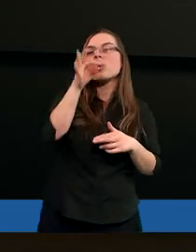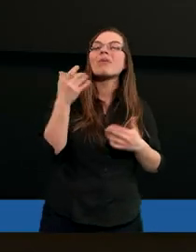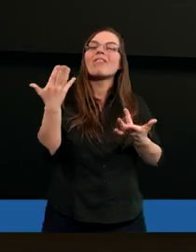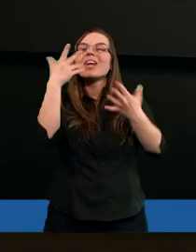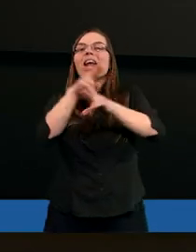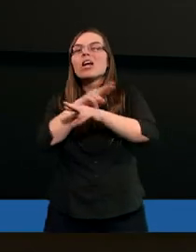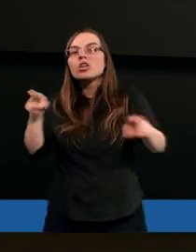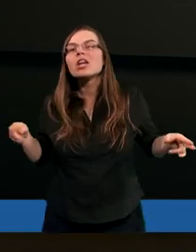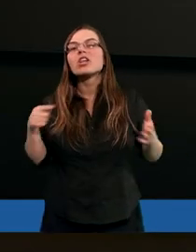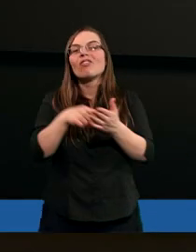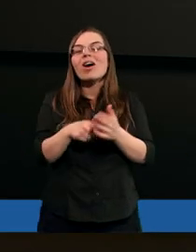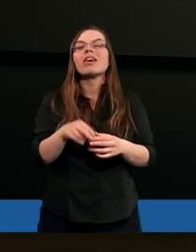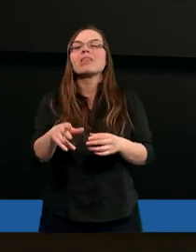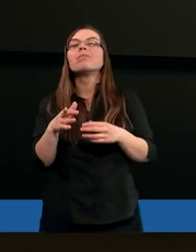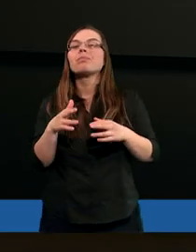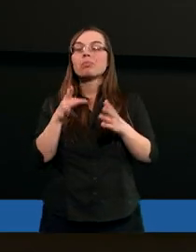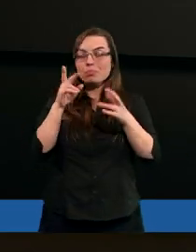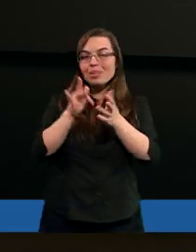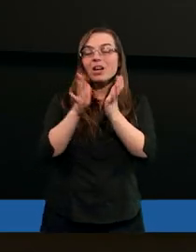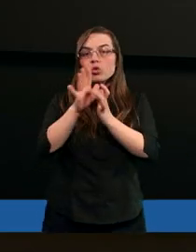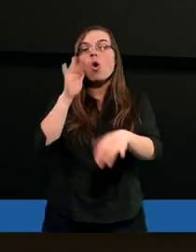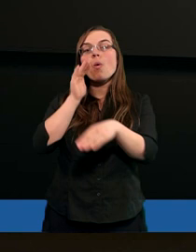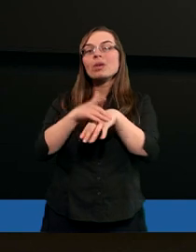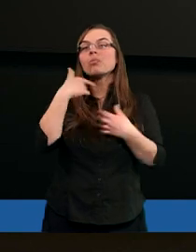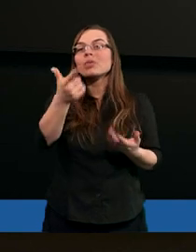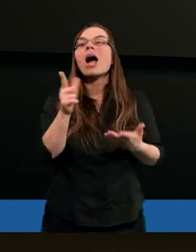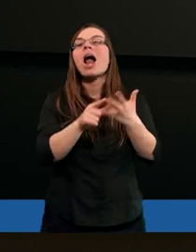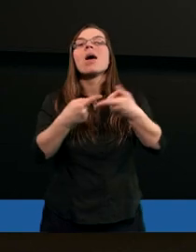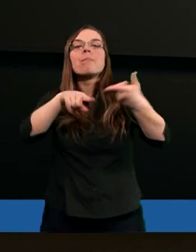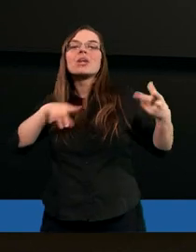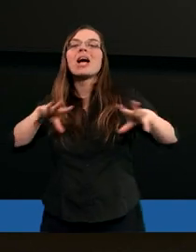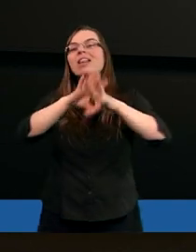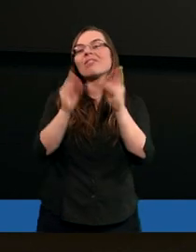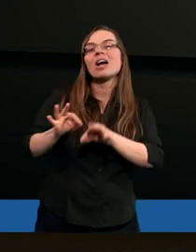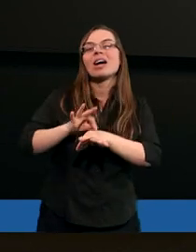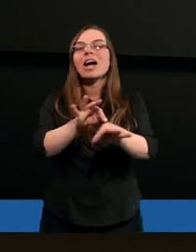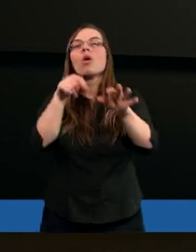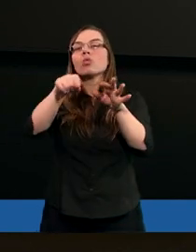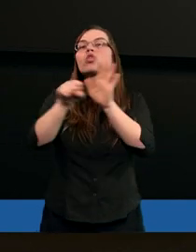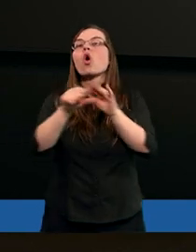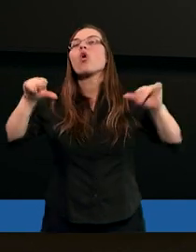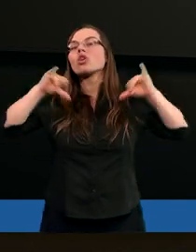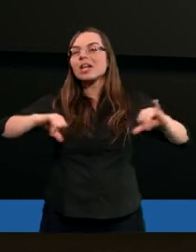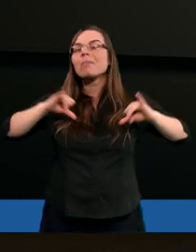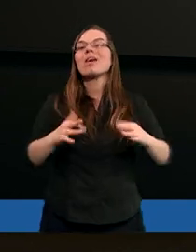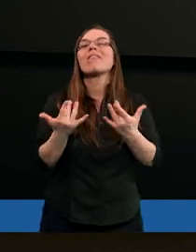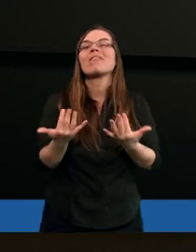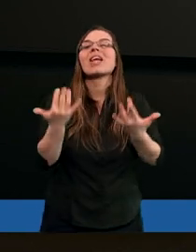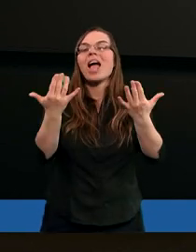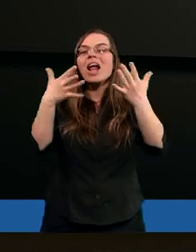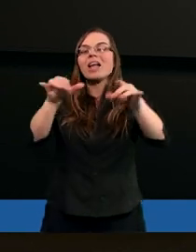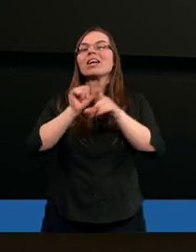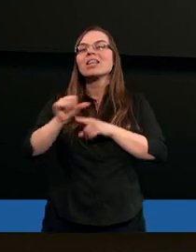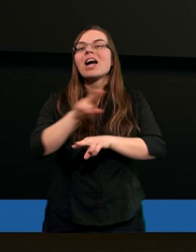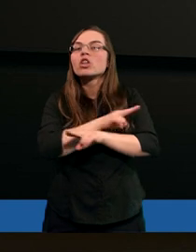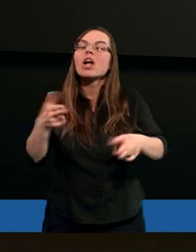jeszcze rzeczy, zresztą nie tylko w Piotrze, ale to po prostu przede wszystkim kierujmy to do siebie. Wiele rzeczy